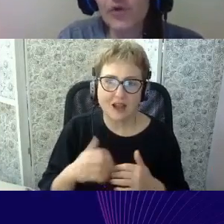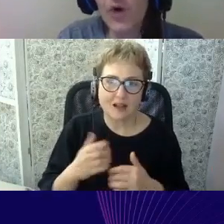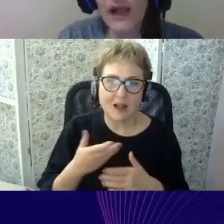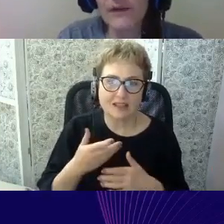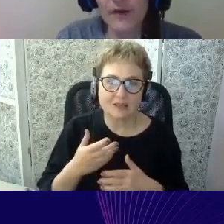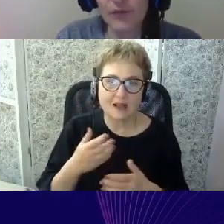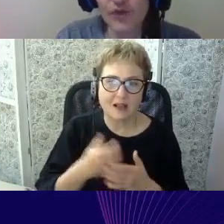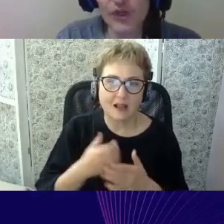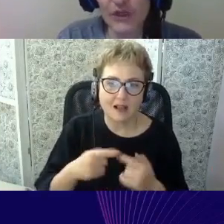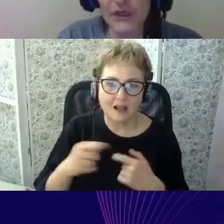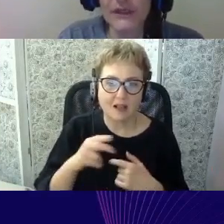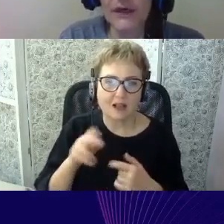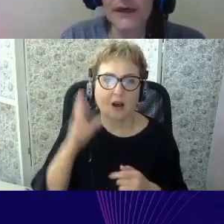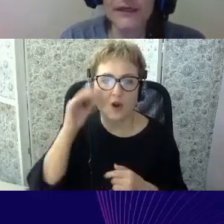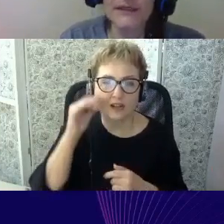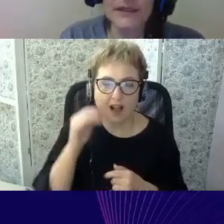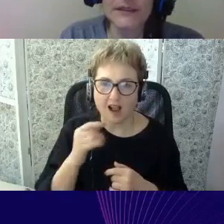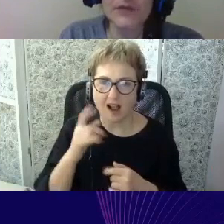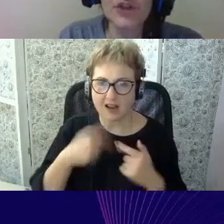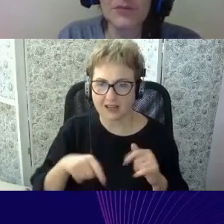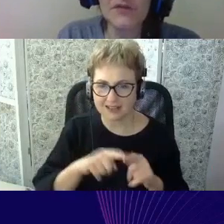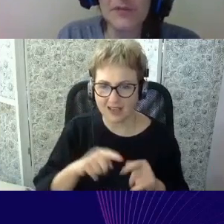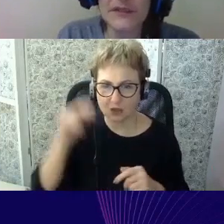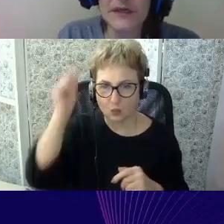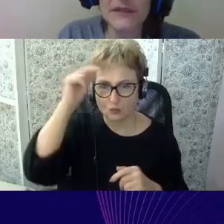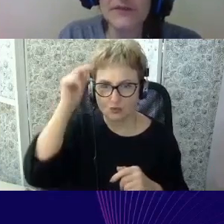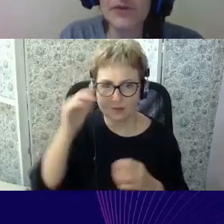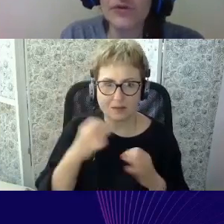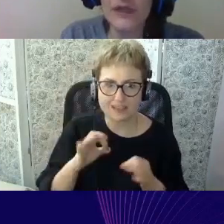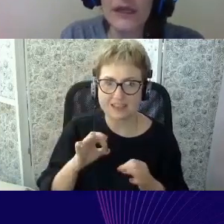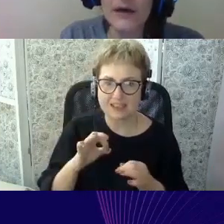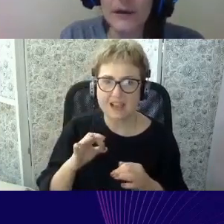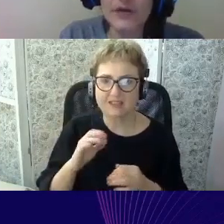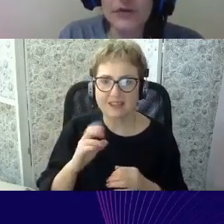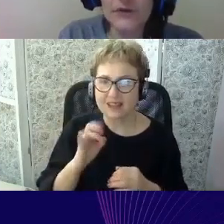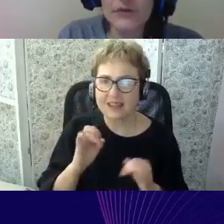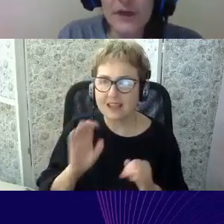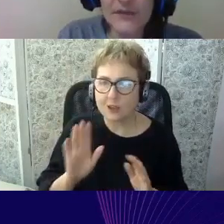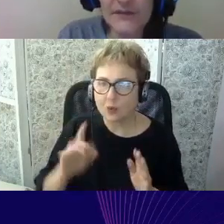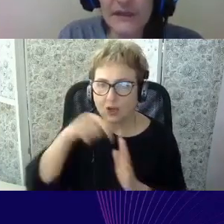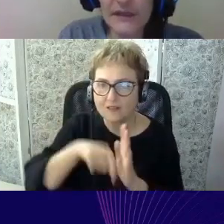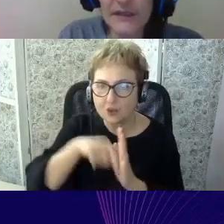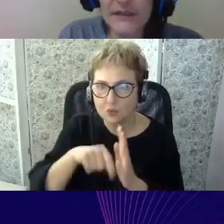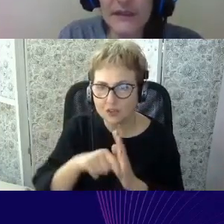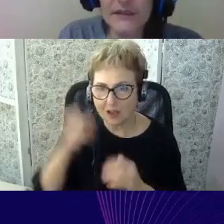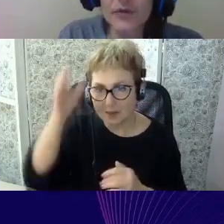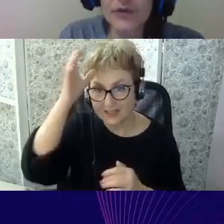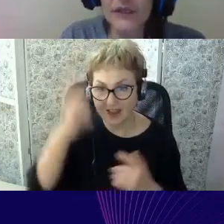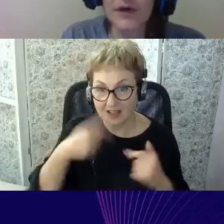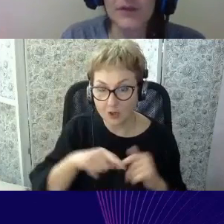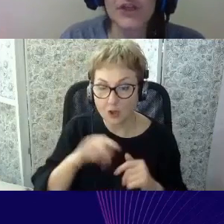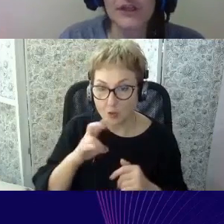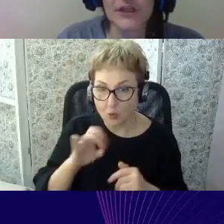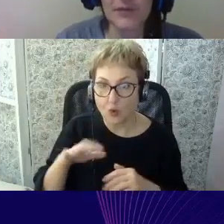механизмов дуального обучения, когда организация учебного пространства идет не только внутри образовательной организации,